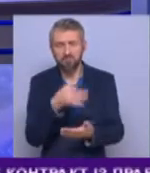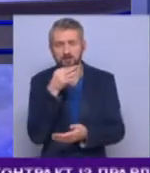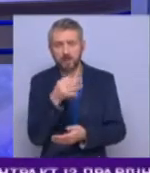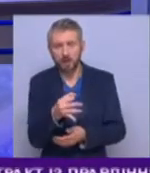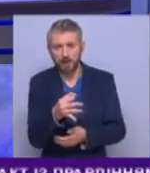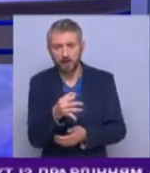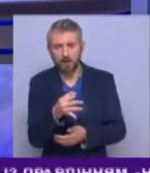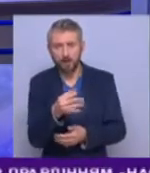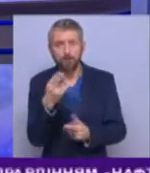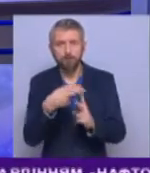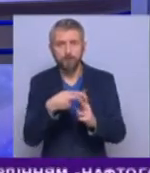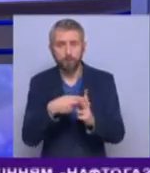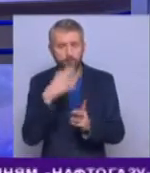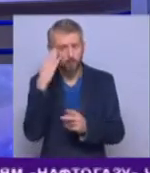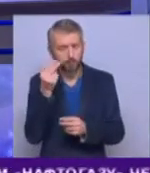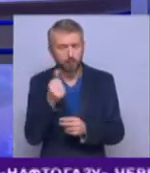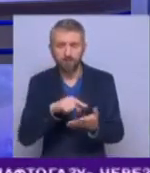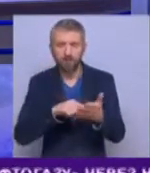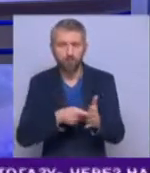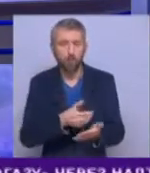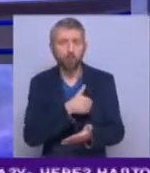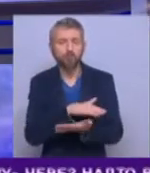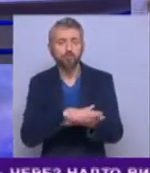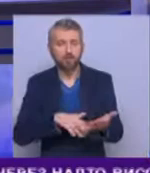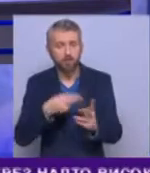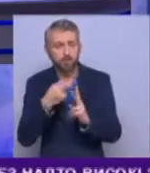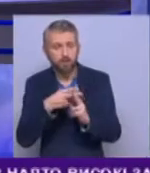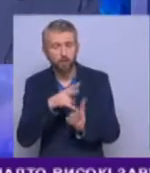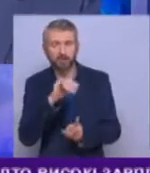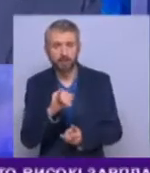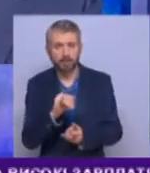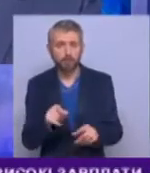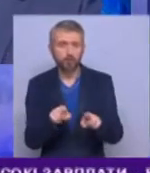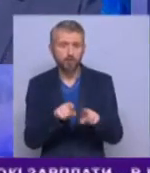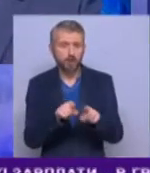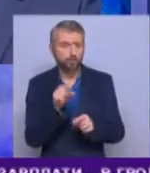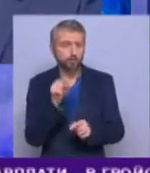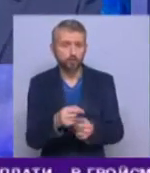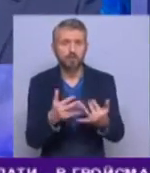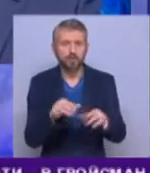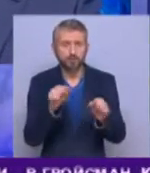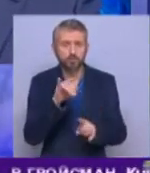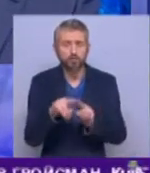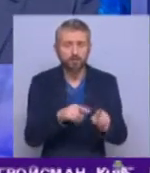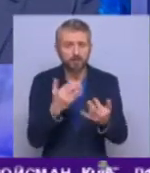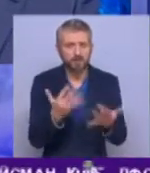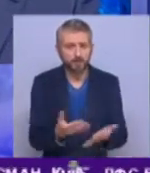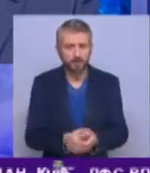Сказали, пільгове розмитнення, крапка. Хочете далі пільгу? Ні. Ну, точно так же і тут. Ну, скільки можна вмовляти?